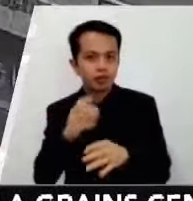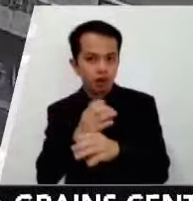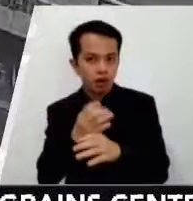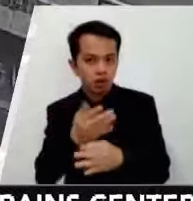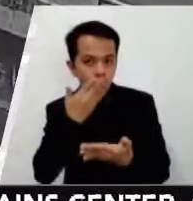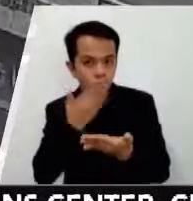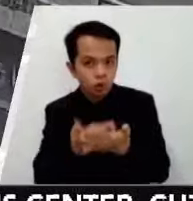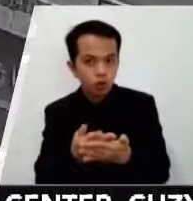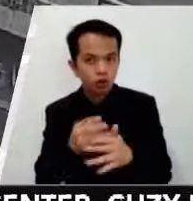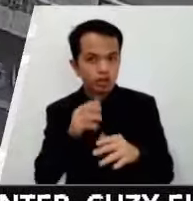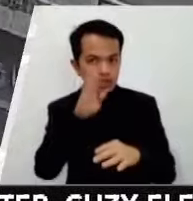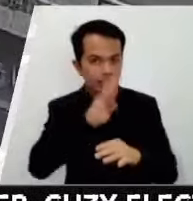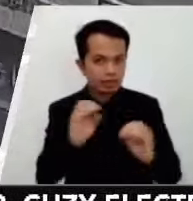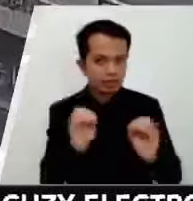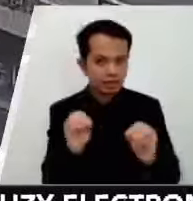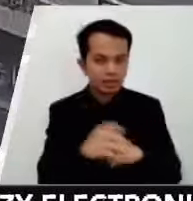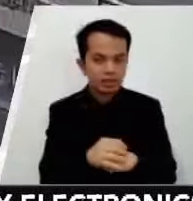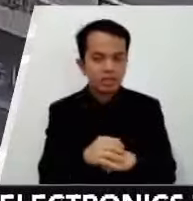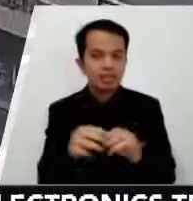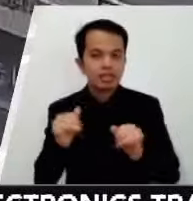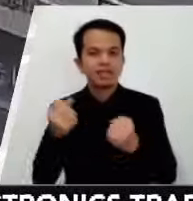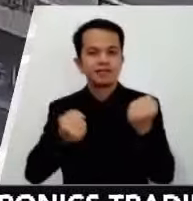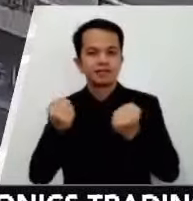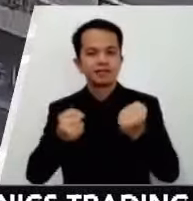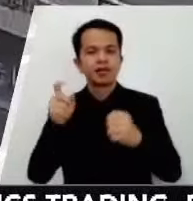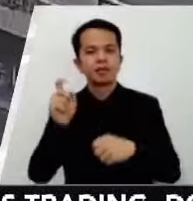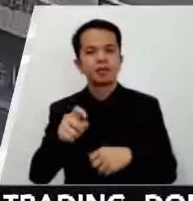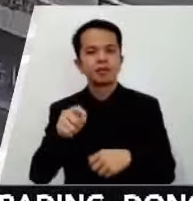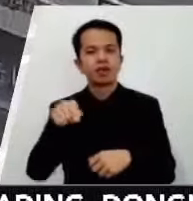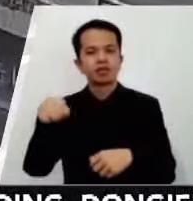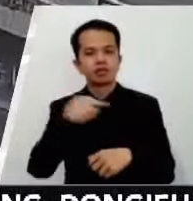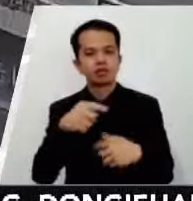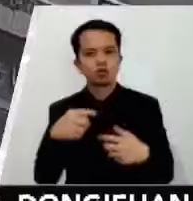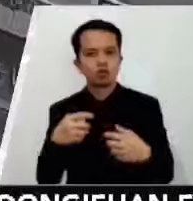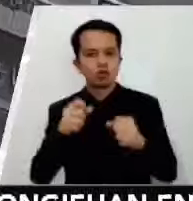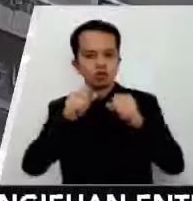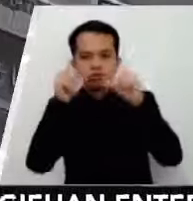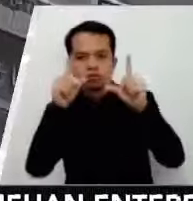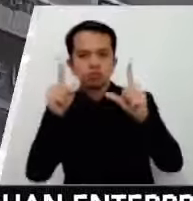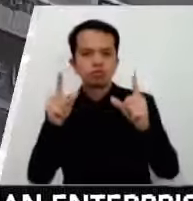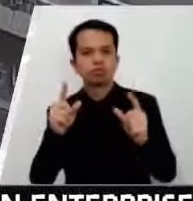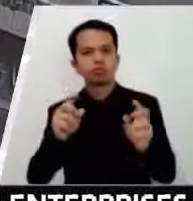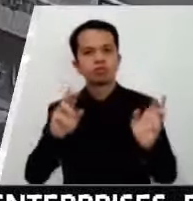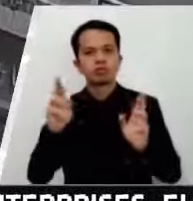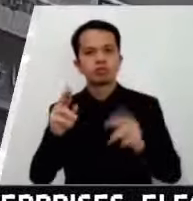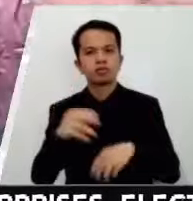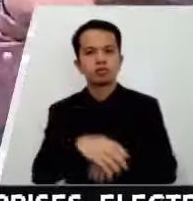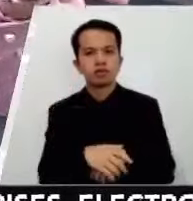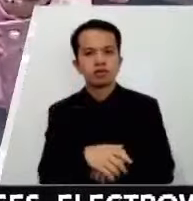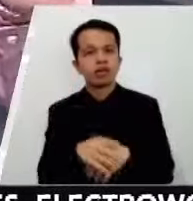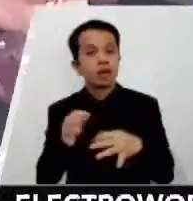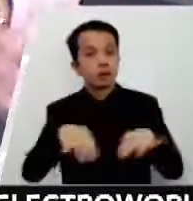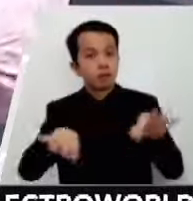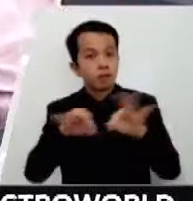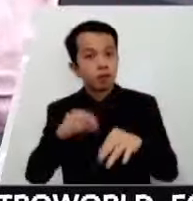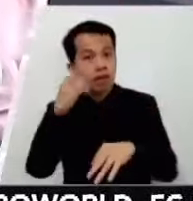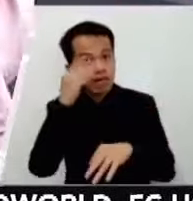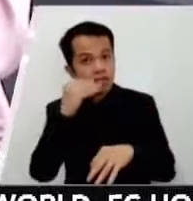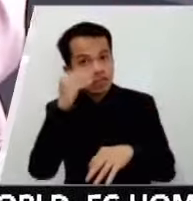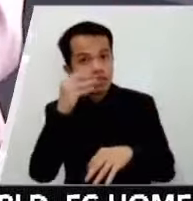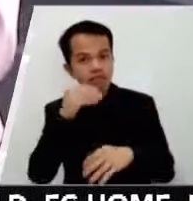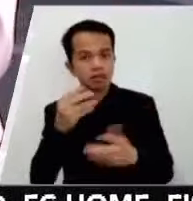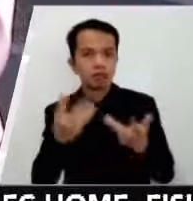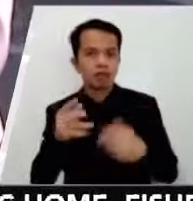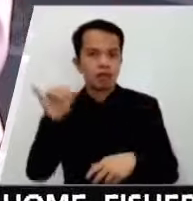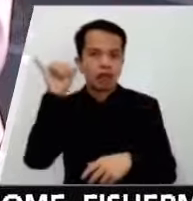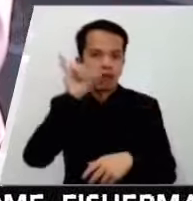driver ng mga sasakyan na yan na bumibiyahe sa mga oras na ito. Kailangan tama ang tulog, walang hangover, ayan, para maayos